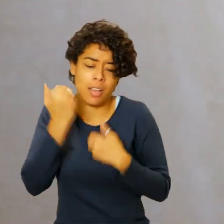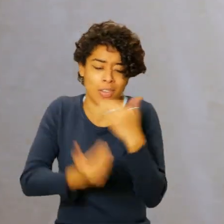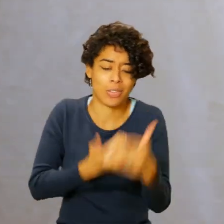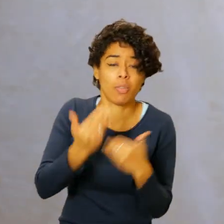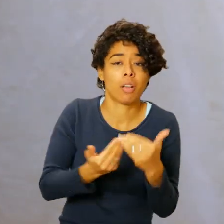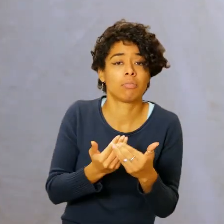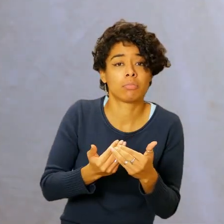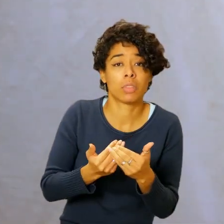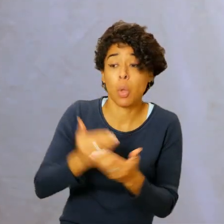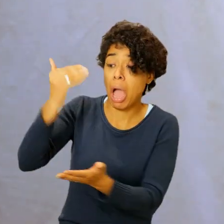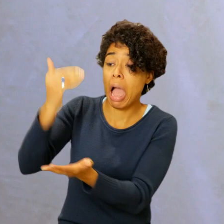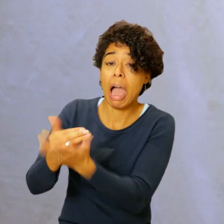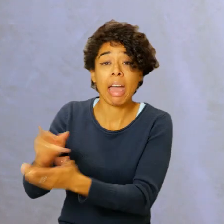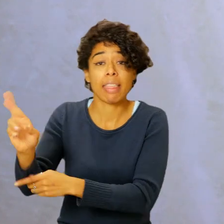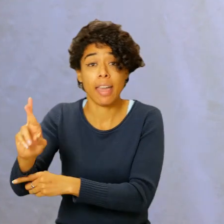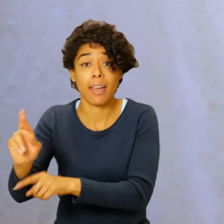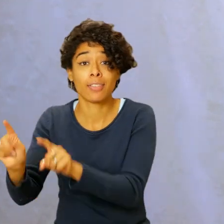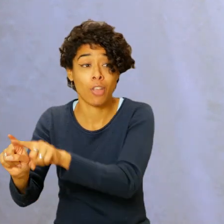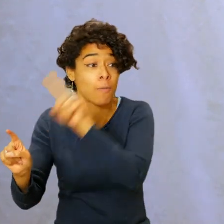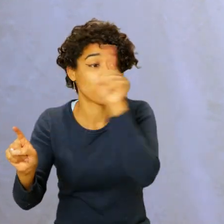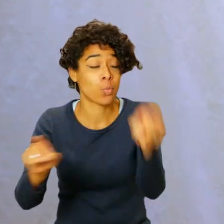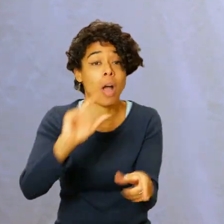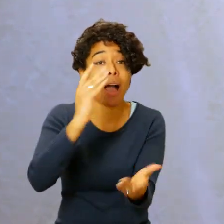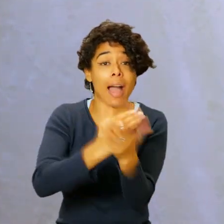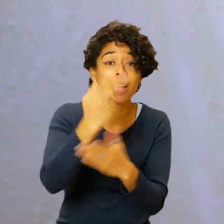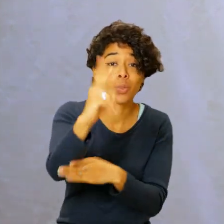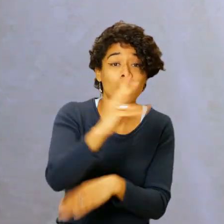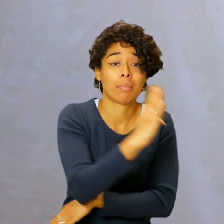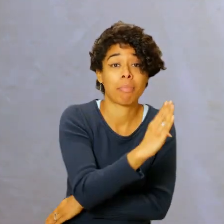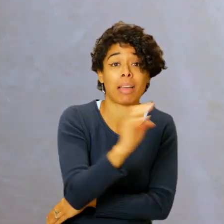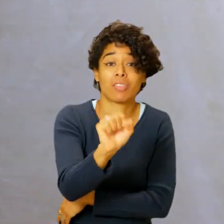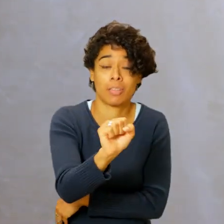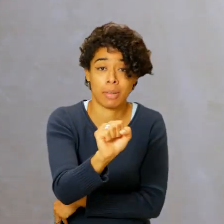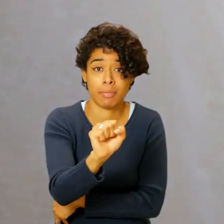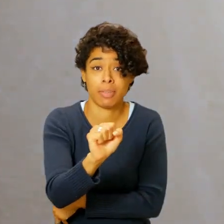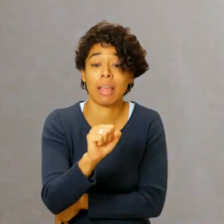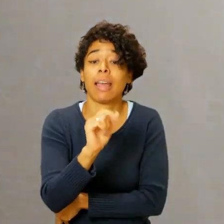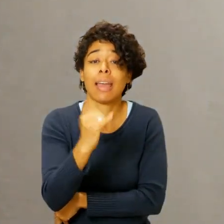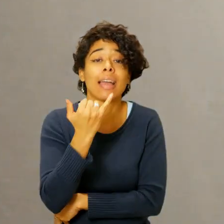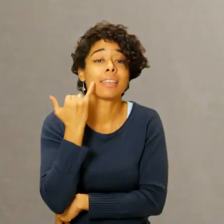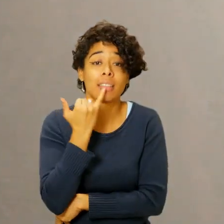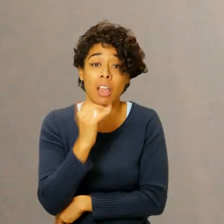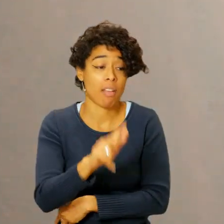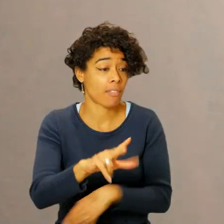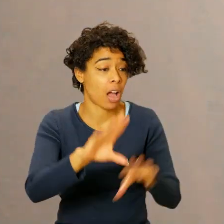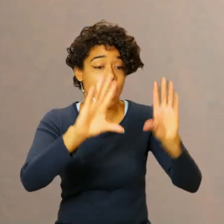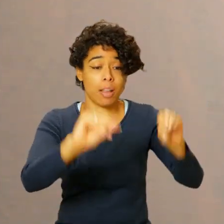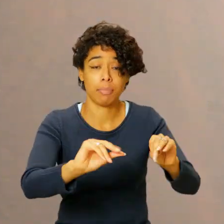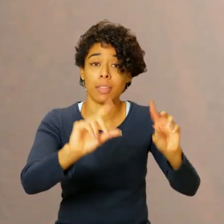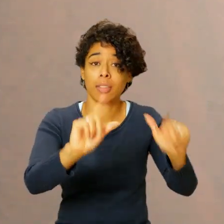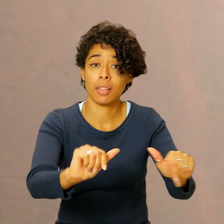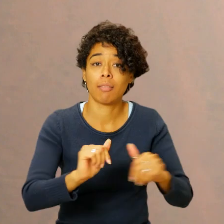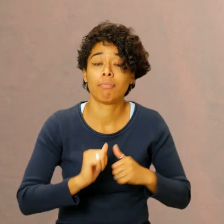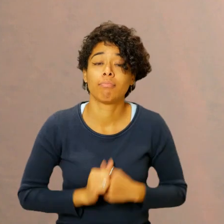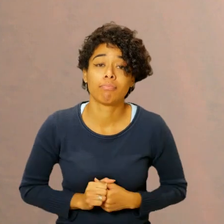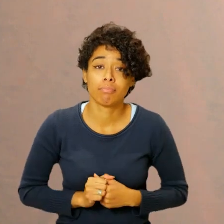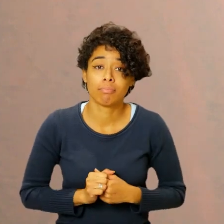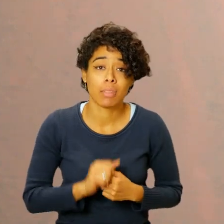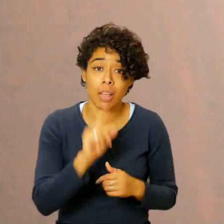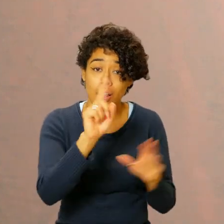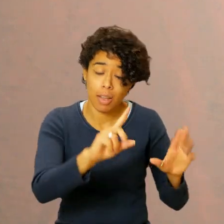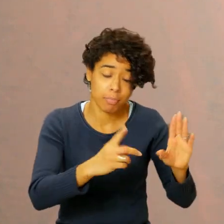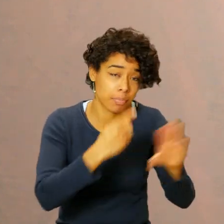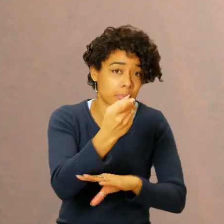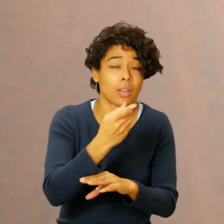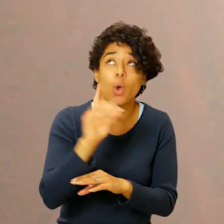pas à Rehoboth, ton arrêt est à Beersheba. Isaac, ça va devenir un habitant de ce lieu-là en fait dans sa vie. C'est là où il va